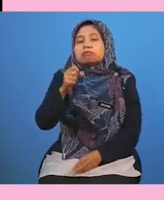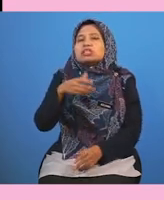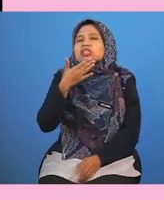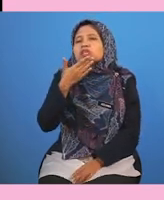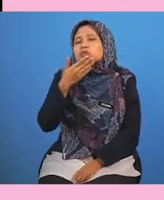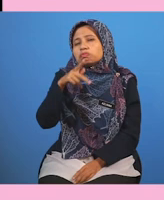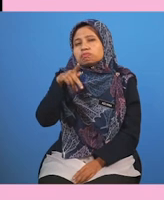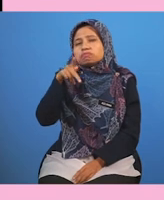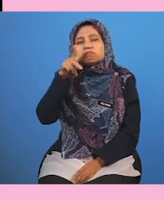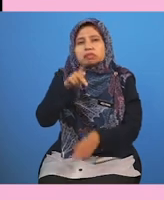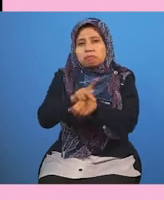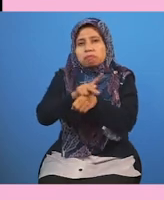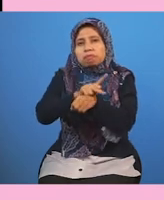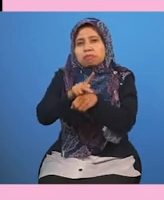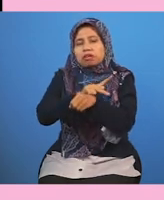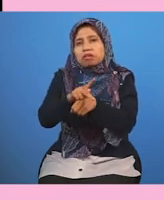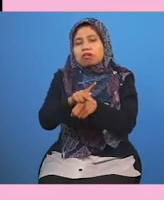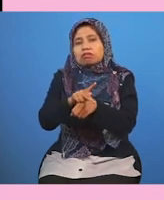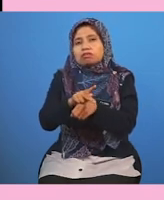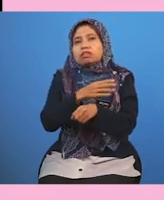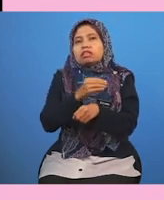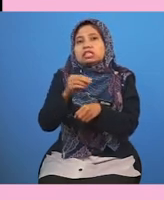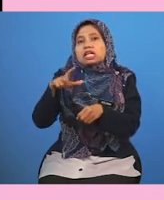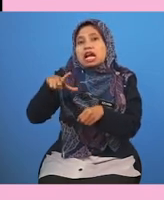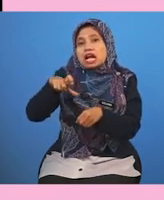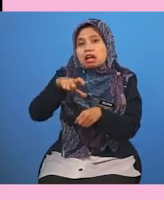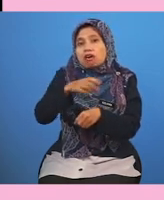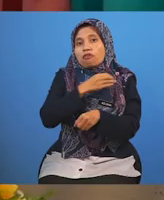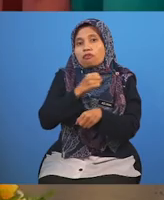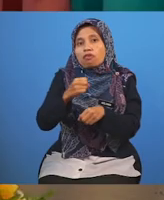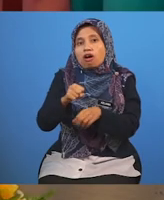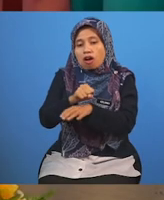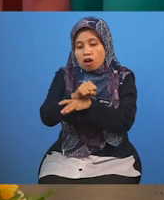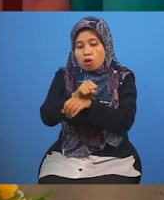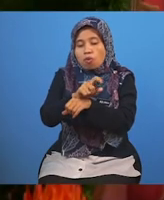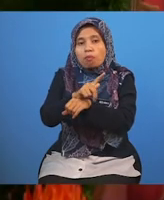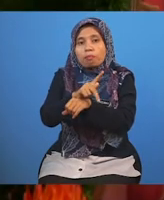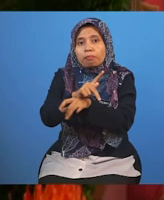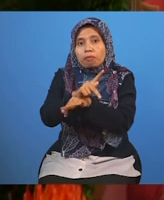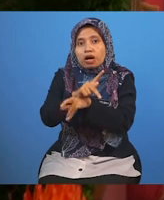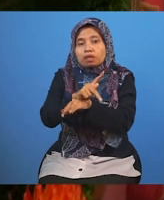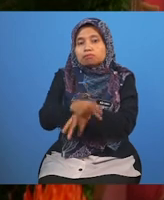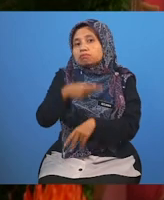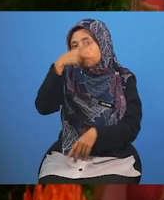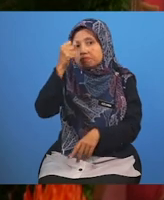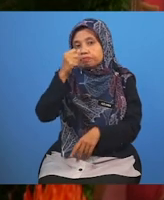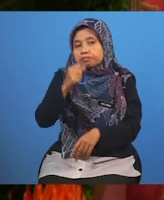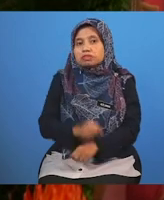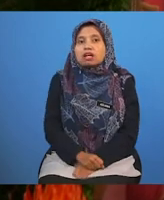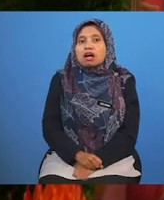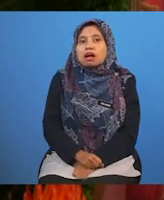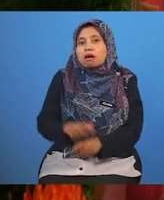perang kecoklatan dan ia merupakan larva kumbang hitam. Baiklah, penternakan ulat